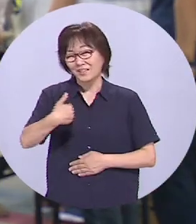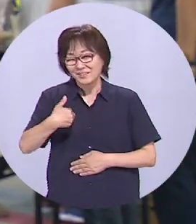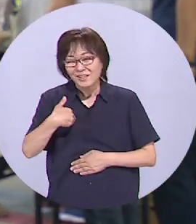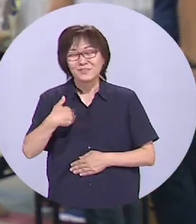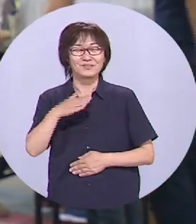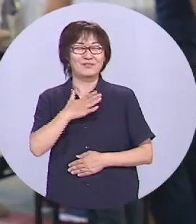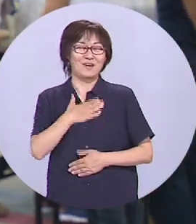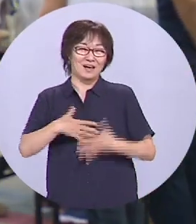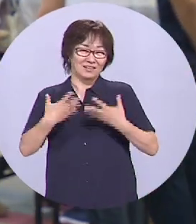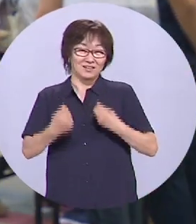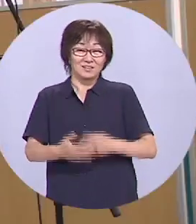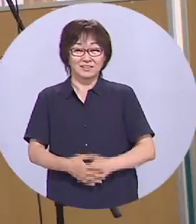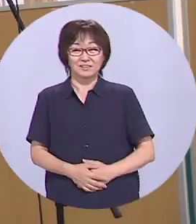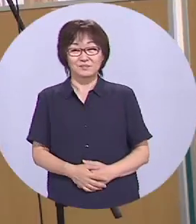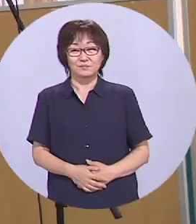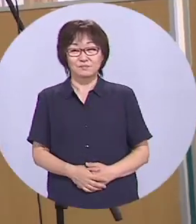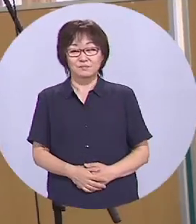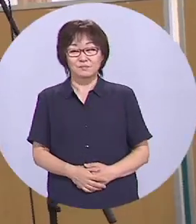実感します。